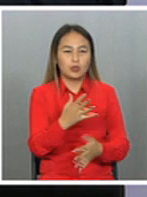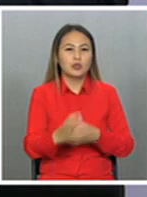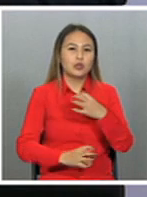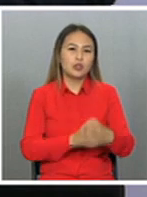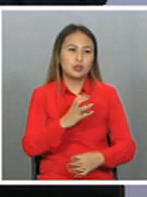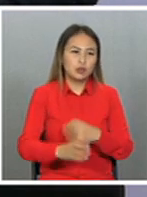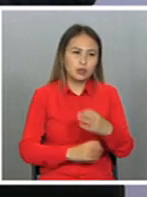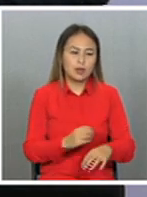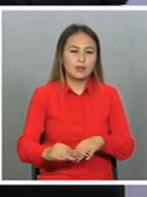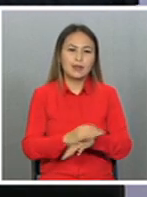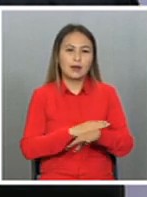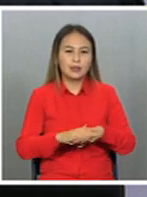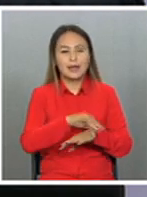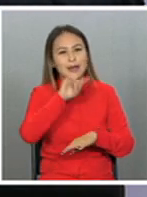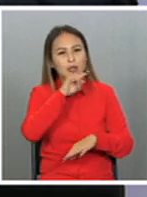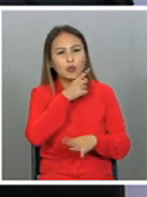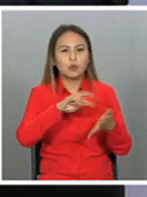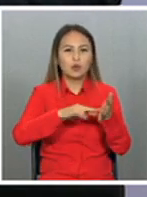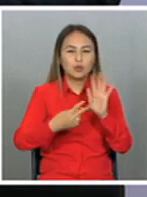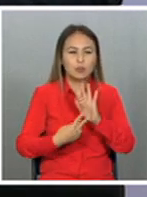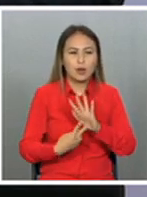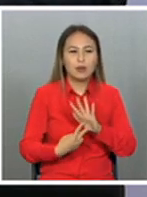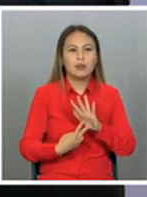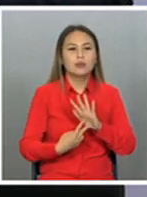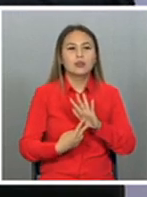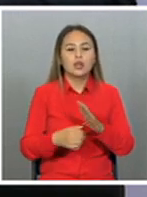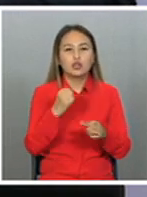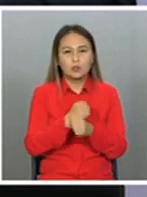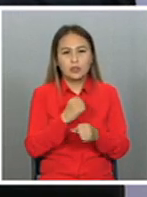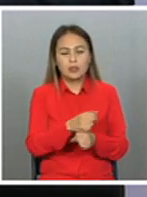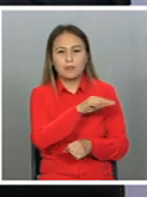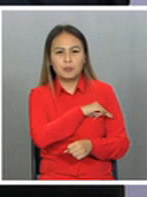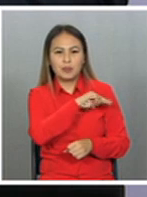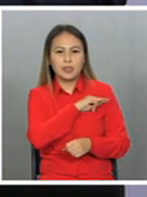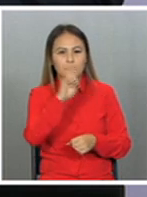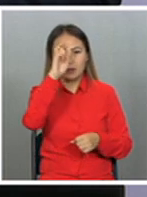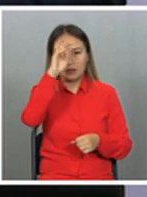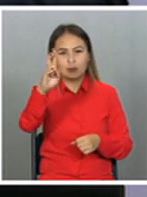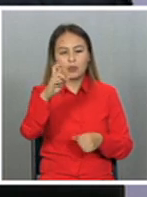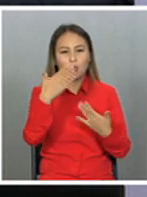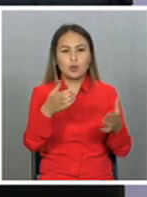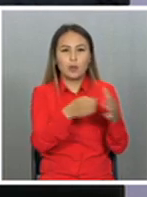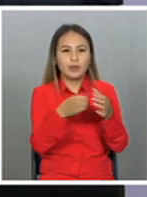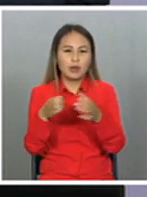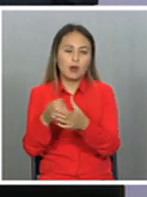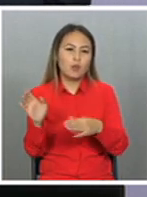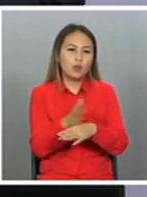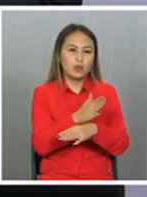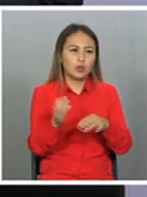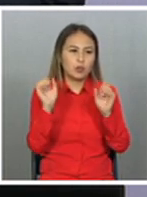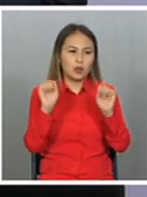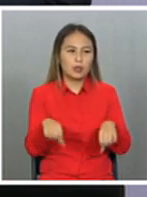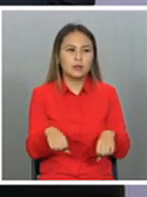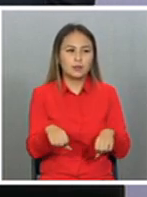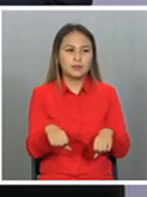жүзінде нарықтық экономика мен жоспарлы экономика негізінде жұмыс істейтін мемлекеттердің несі топтарға бөліп қарастырылуы